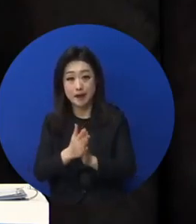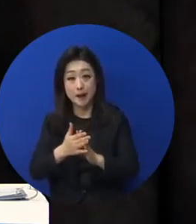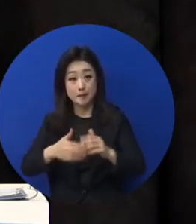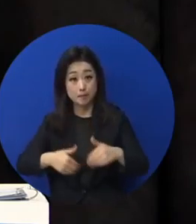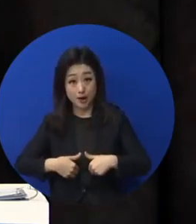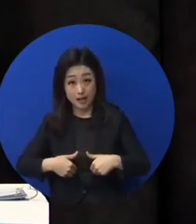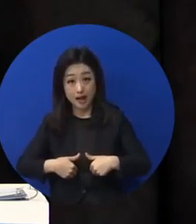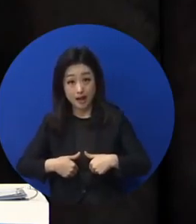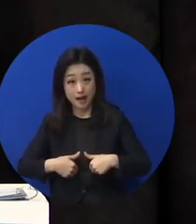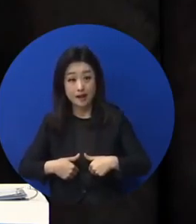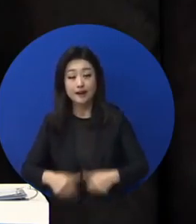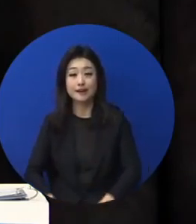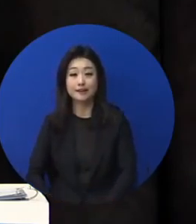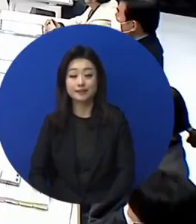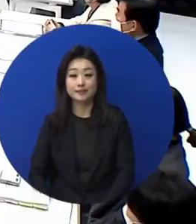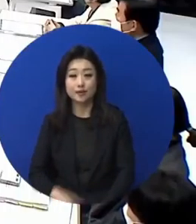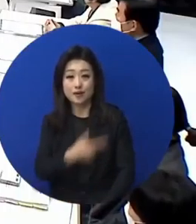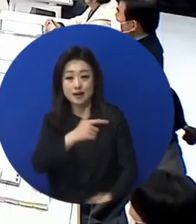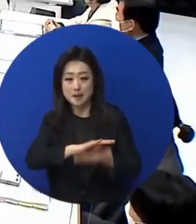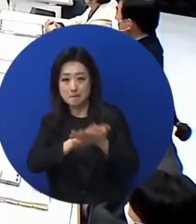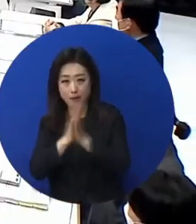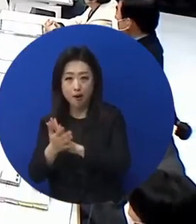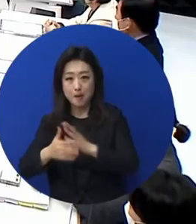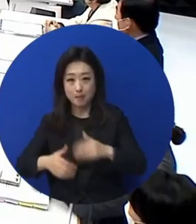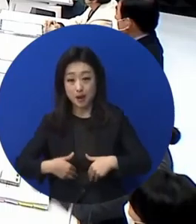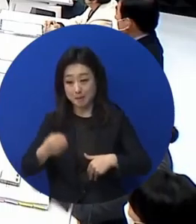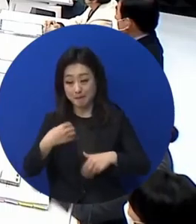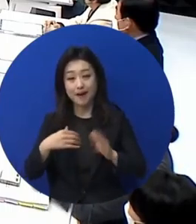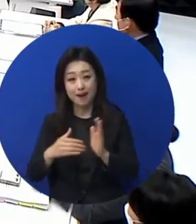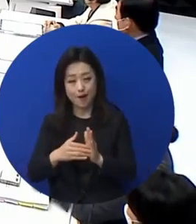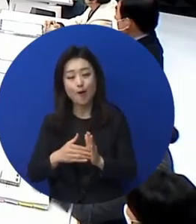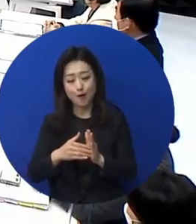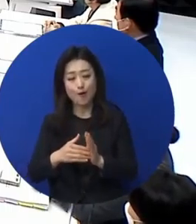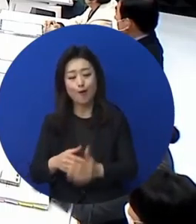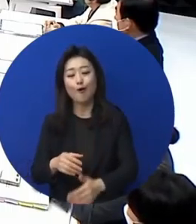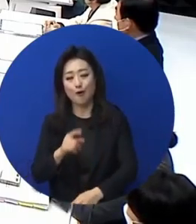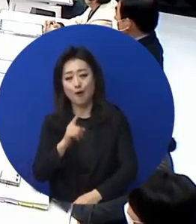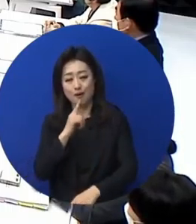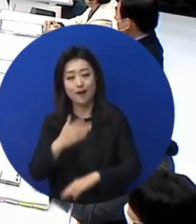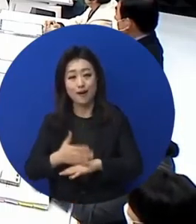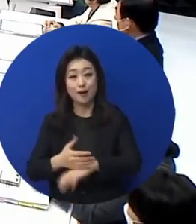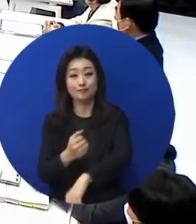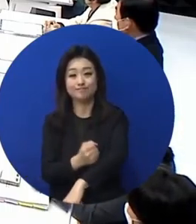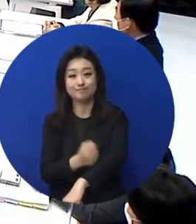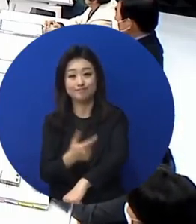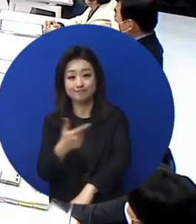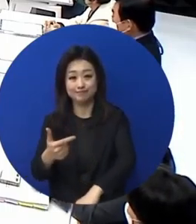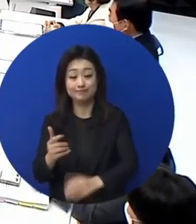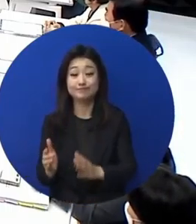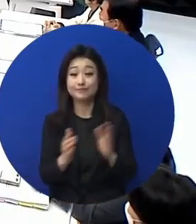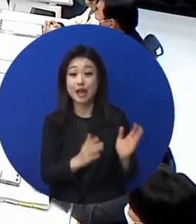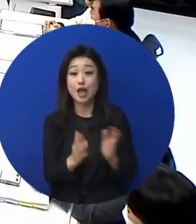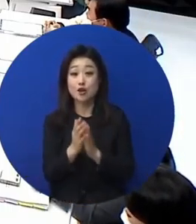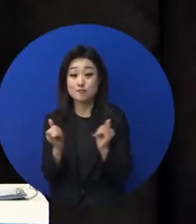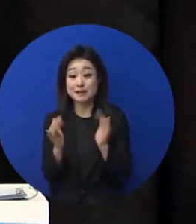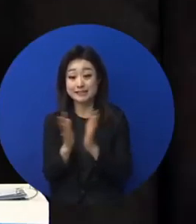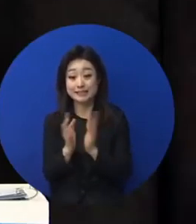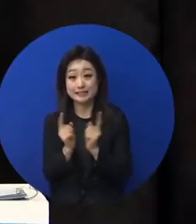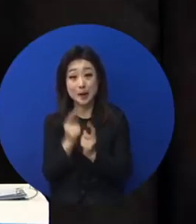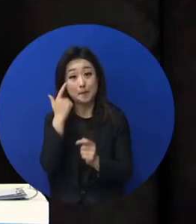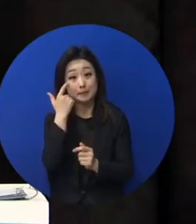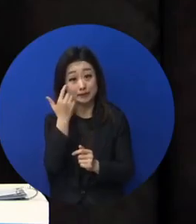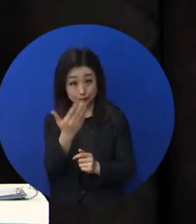마지막에는 실적 판을 한번 바꾸자 이렇게 제안을 해주셨습니다. 모두 후보자 여러분 수고하셨습니다. 아, 이번 순서는 국민이 직접